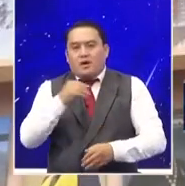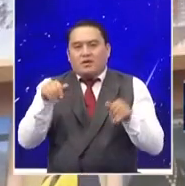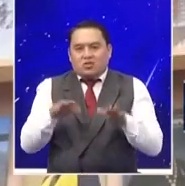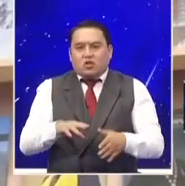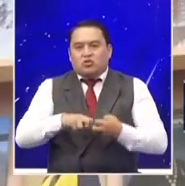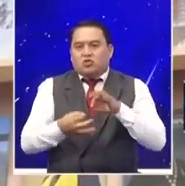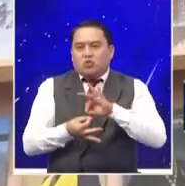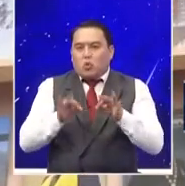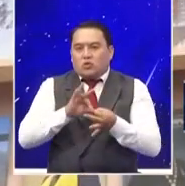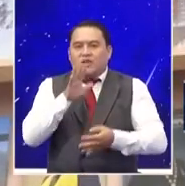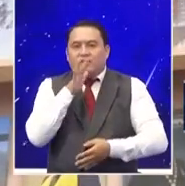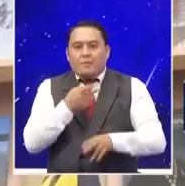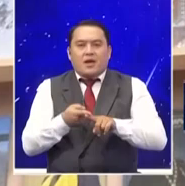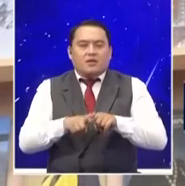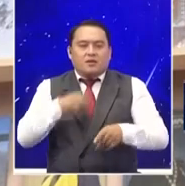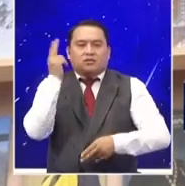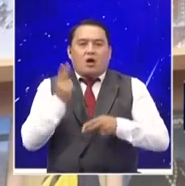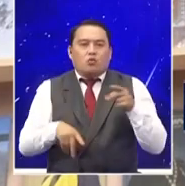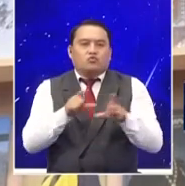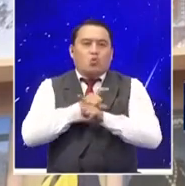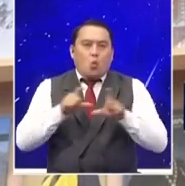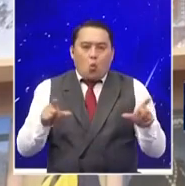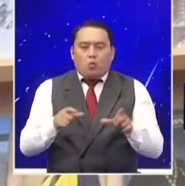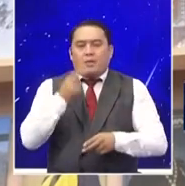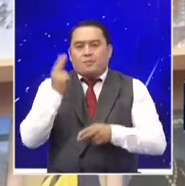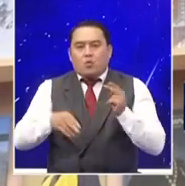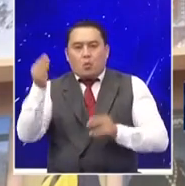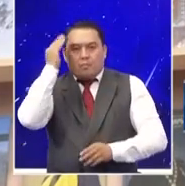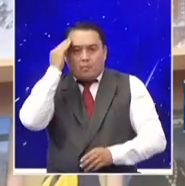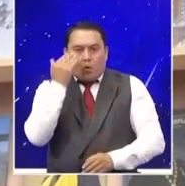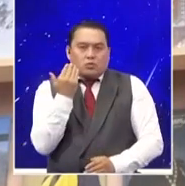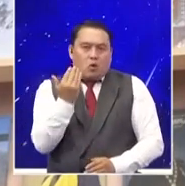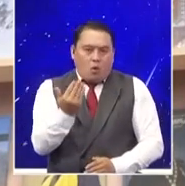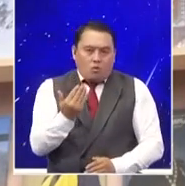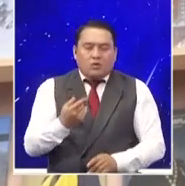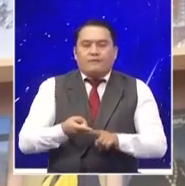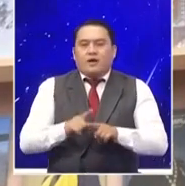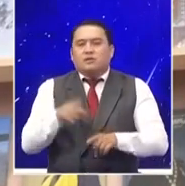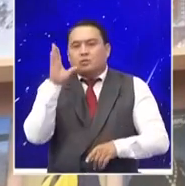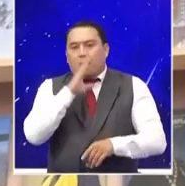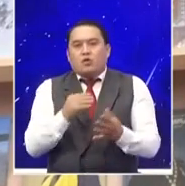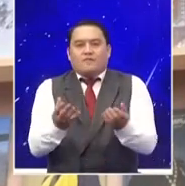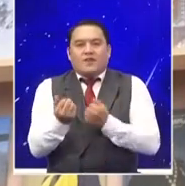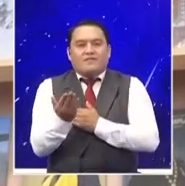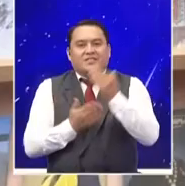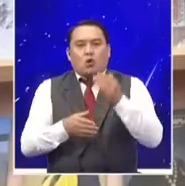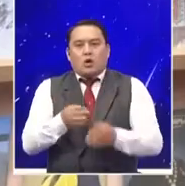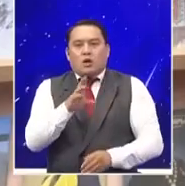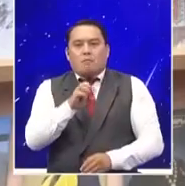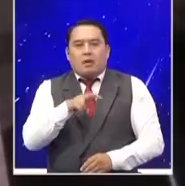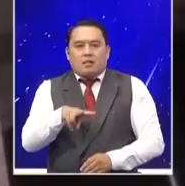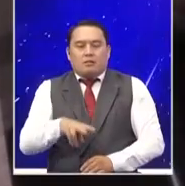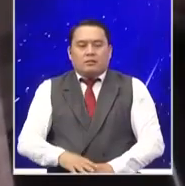самые сложные задачи. В этом году я окончила школу. Благодаря методике Бауржана Бахаджановича я смогла набрать высокий балл на